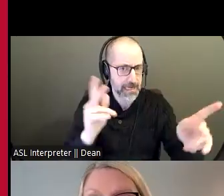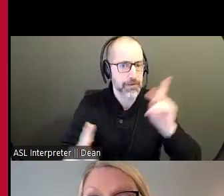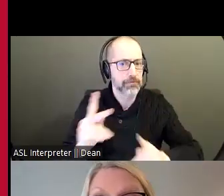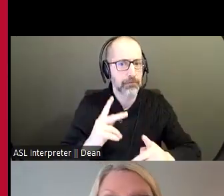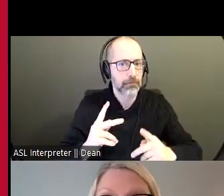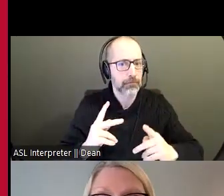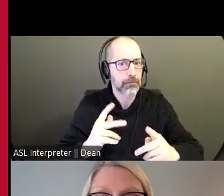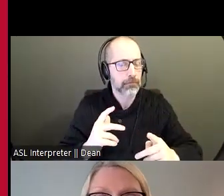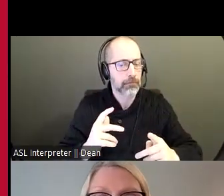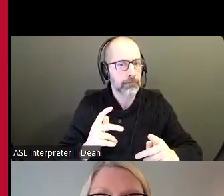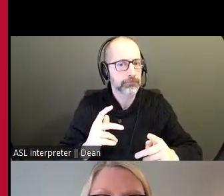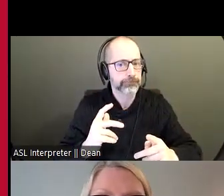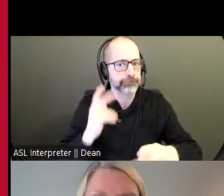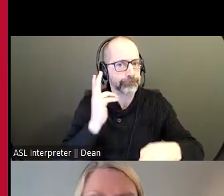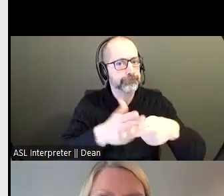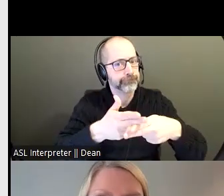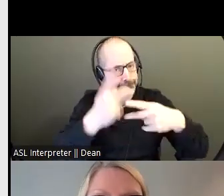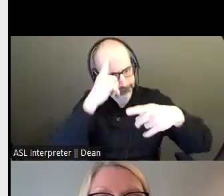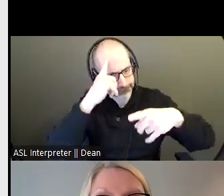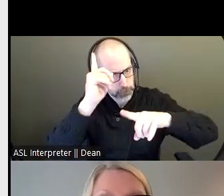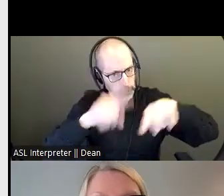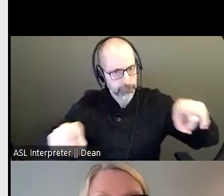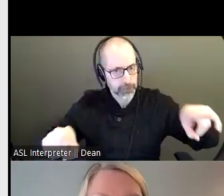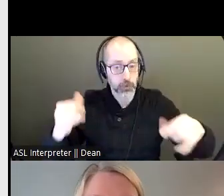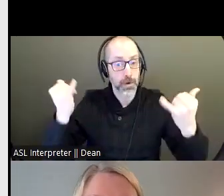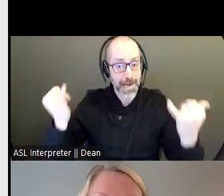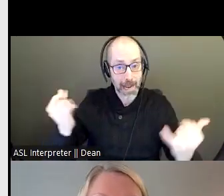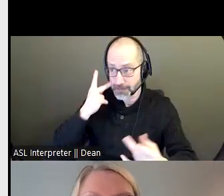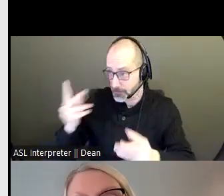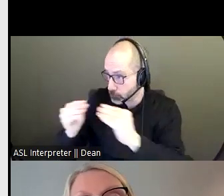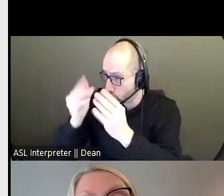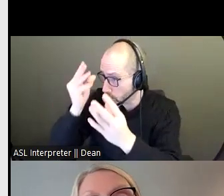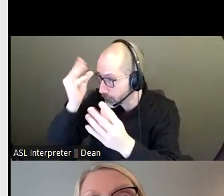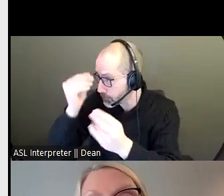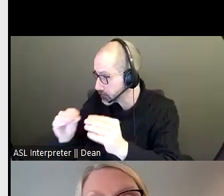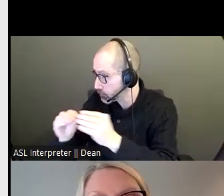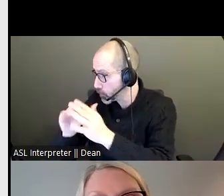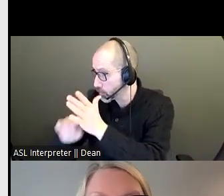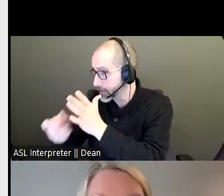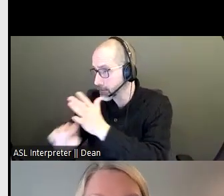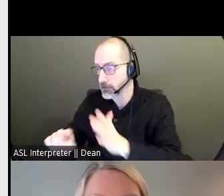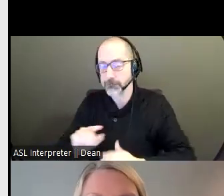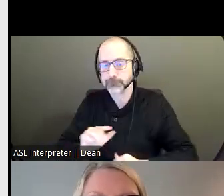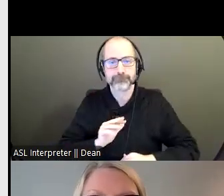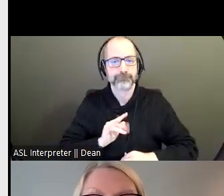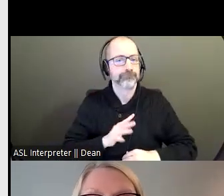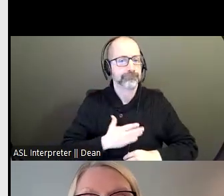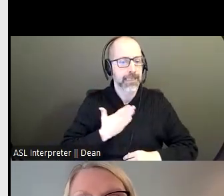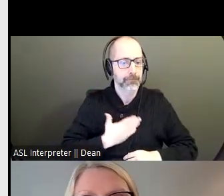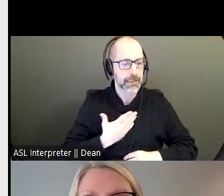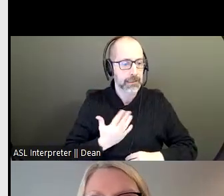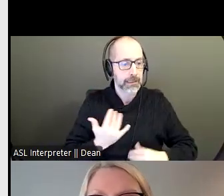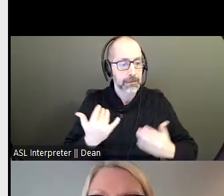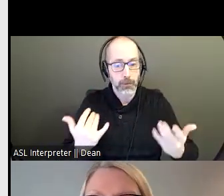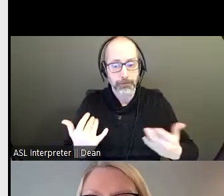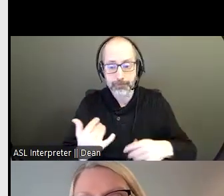les statistiques, c'est vraiment intéressant de voir euh, cette information. Vous avez